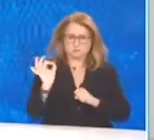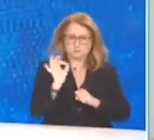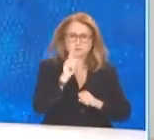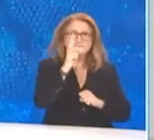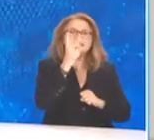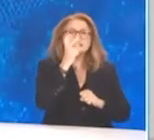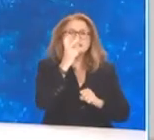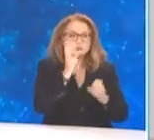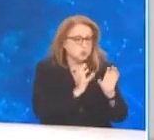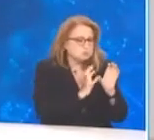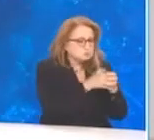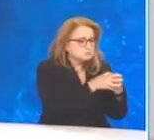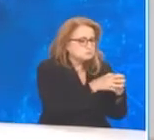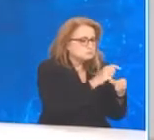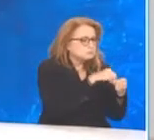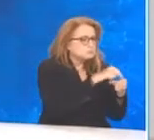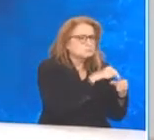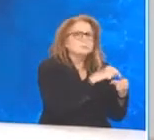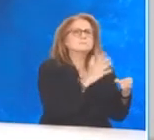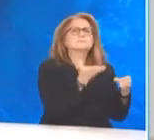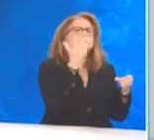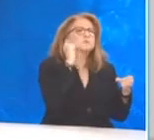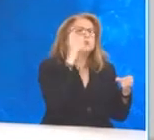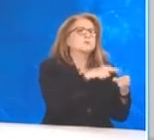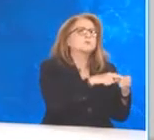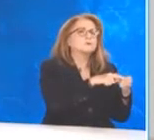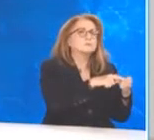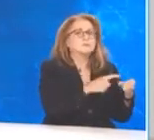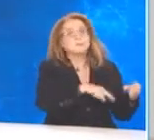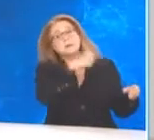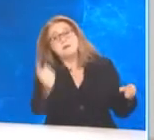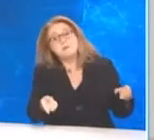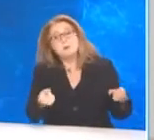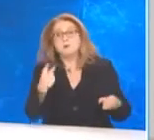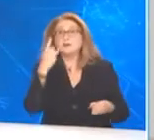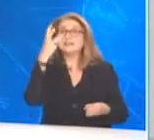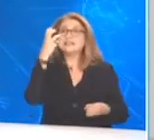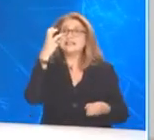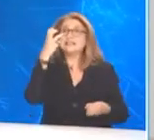όμως 30 κρούσματα και αυτά να είναι διάσπαρτα σε όλη την κοινότητα.